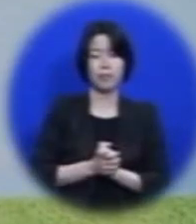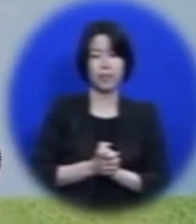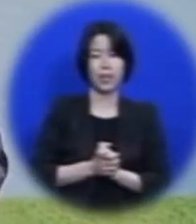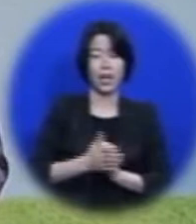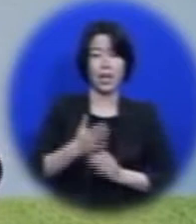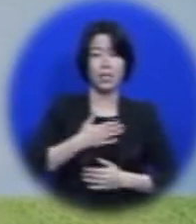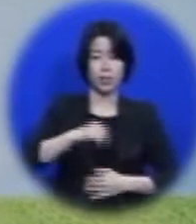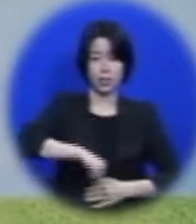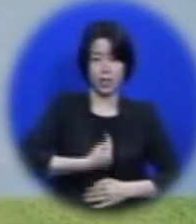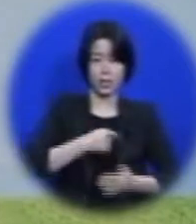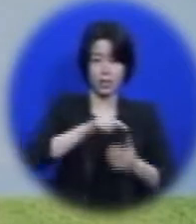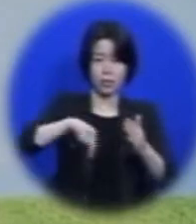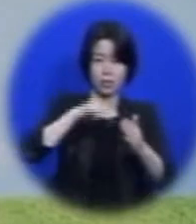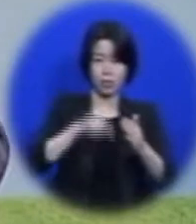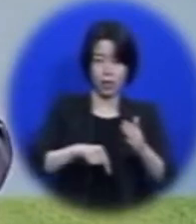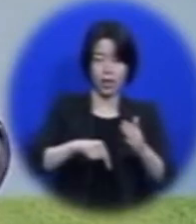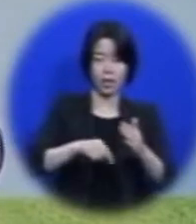저 자신 속에